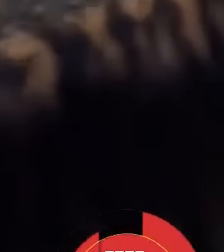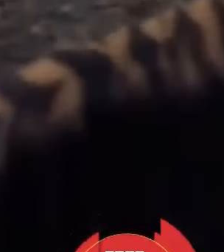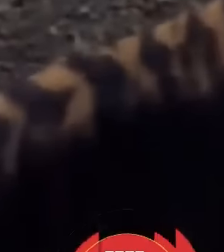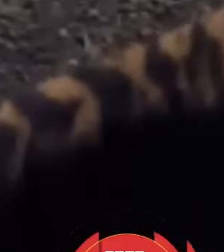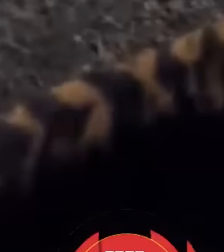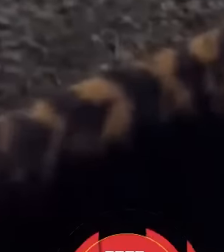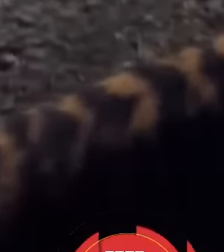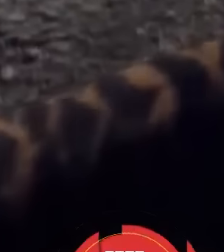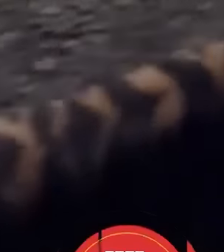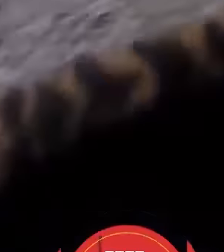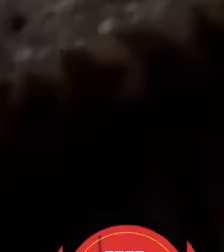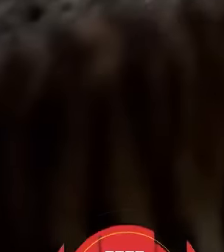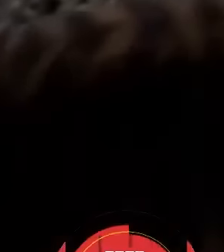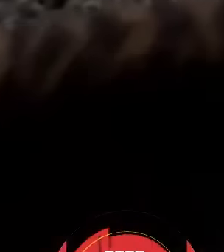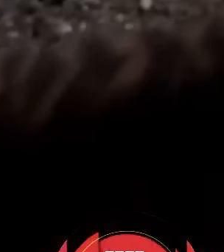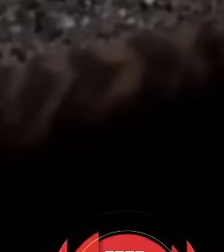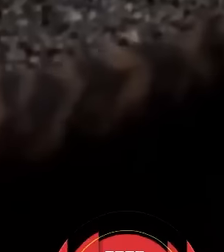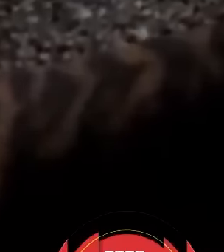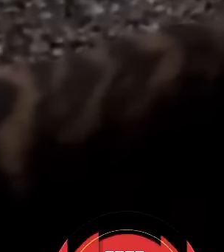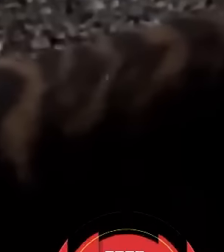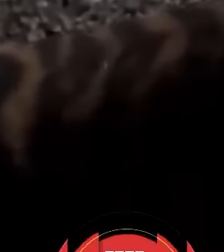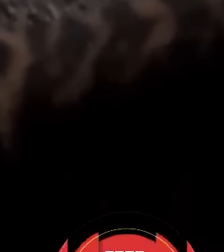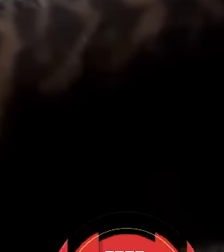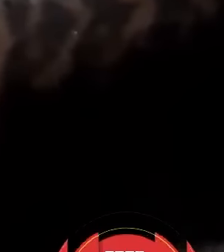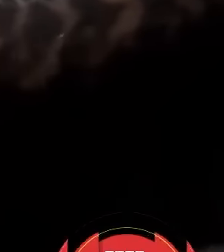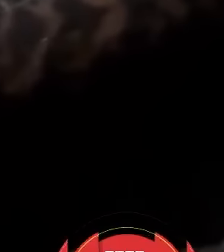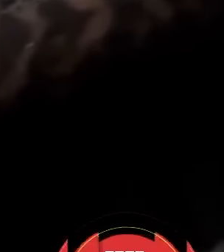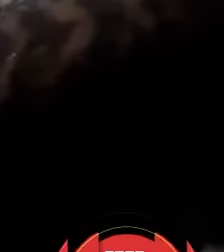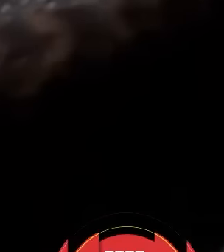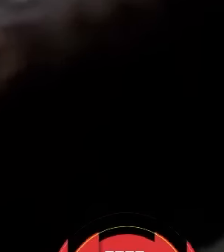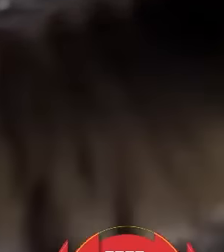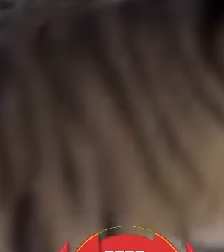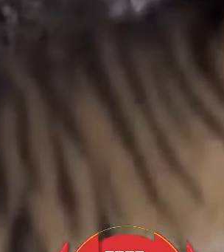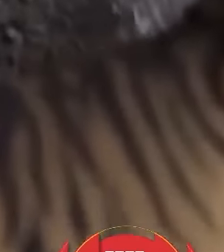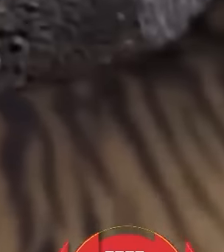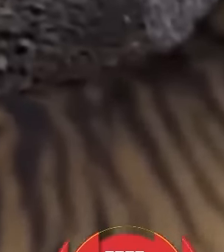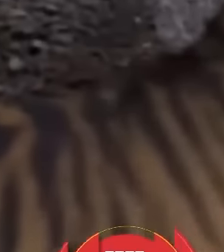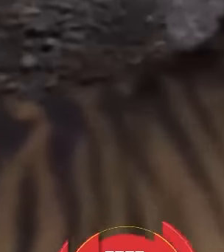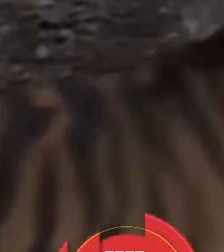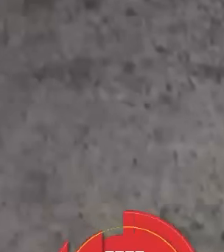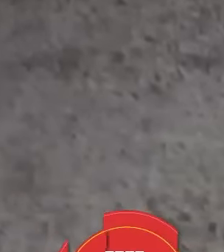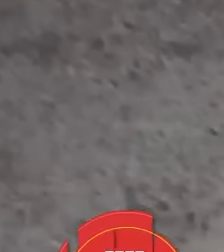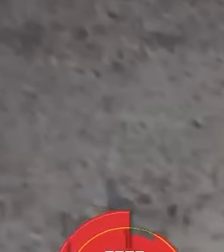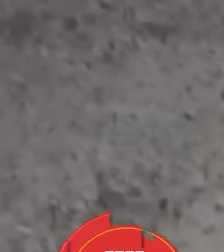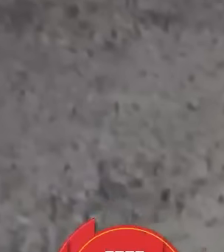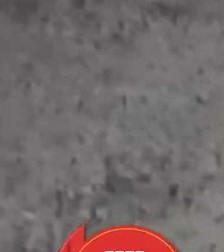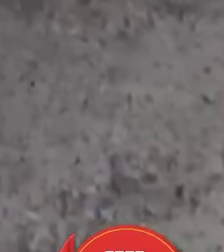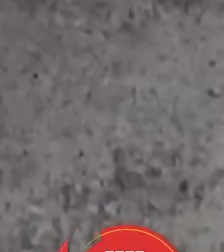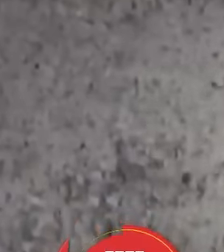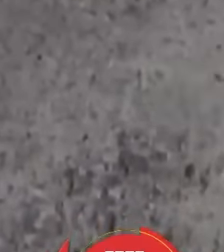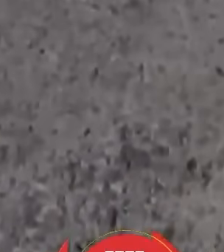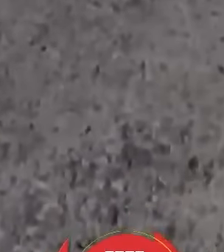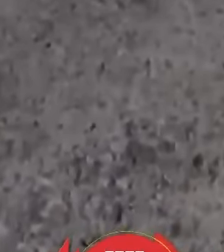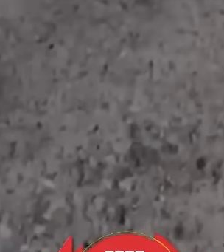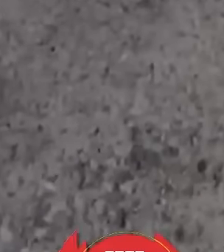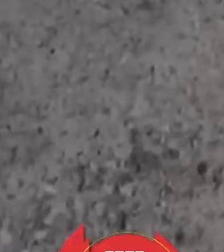จ็บไปเลยนะคะประมาณ 3:30 อะค่ะเจ้าหน้าที่ตำรวจสภ.บางปะกงฉะเชิงเทราก็ไปตรวจสอบเขาไปเจอเสือโคร่งอยู่